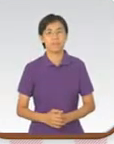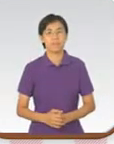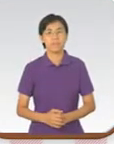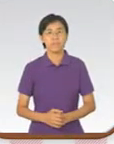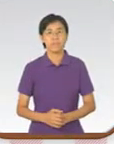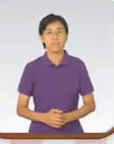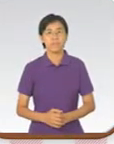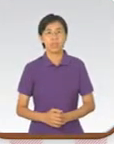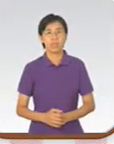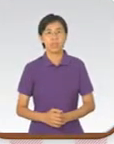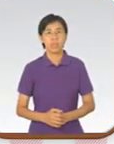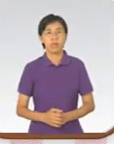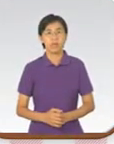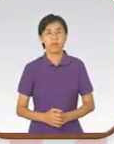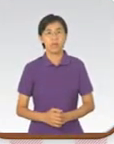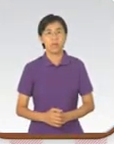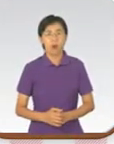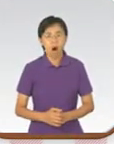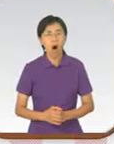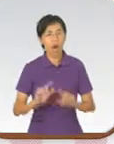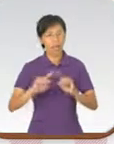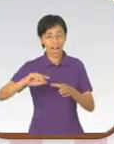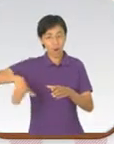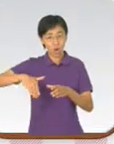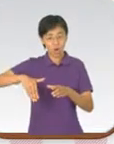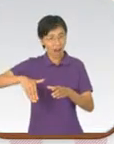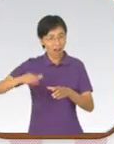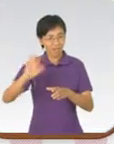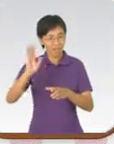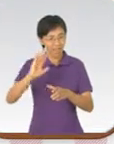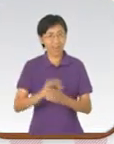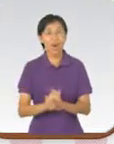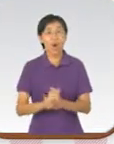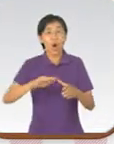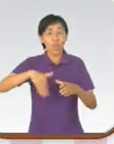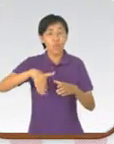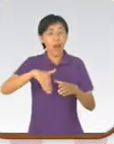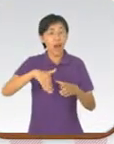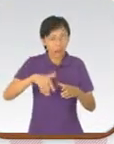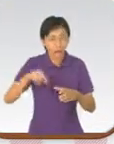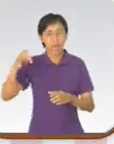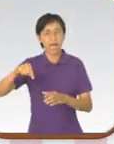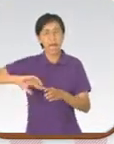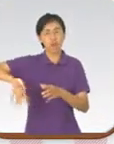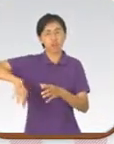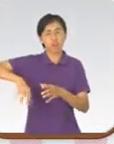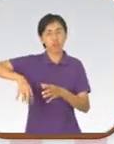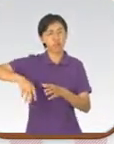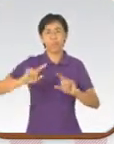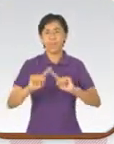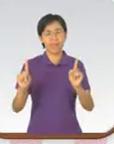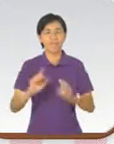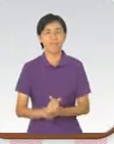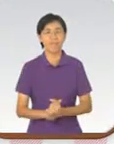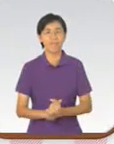ค่ะอันนี้รู้สึกจะใช้หัวตีที่แตก ที่เป็นตะกร้อถ้าเป็นบัตเตอร์ครีมเนี่ยเราจะใช้หัวตีที่เป็นรูปใบไม้นะคะถ้